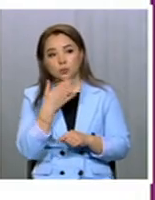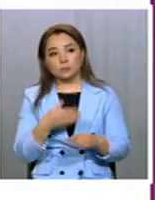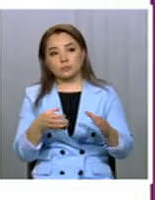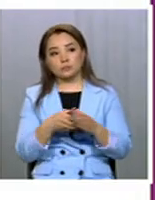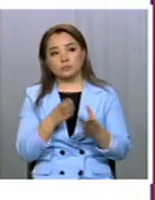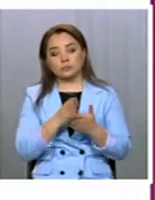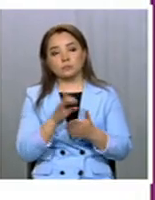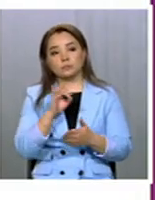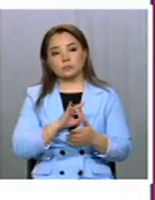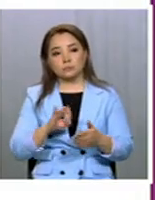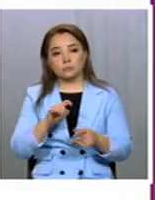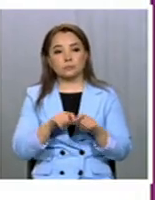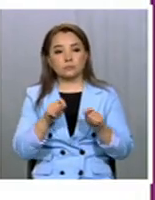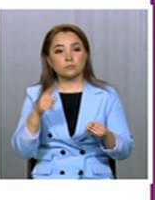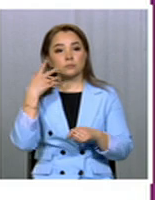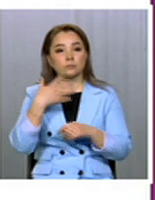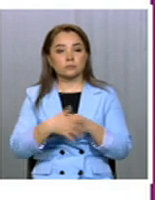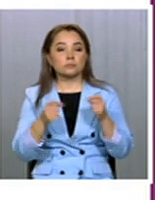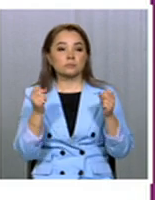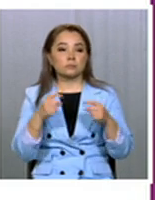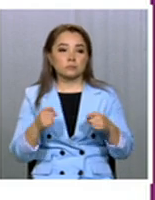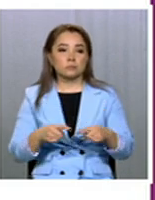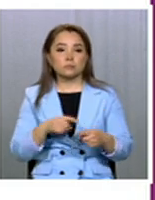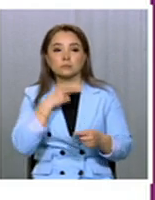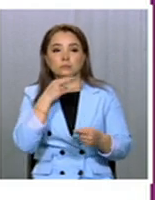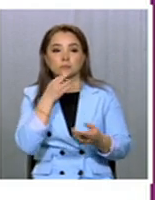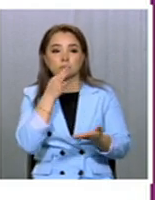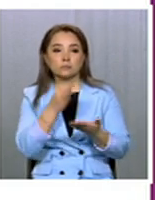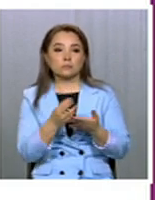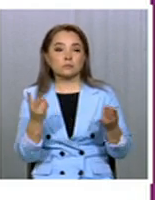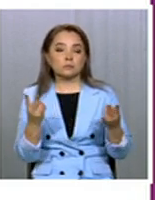болмысы туралы ұғымдарды сәйкестендіріңіз.